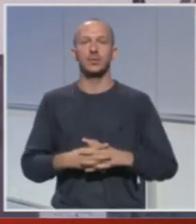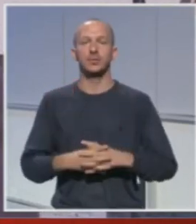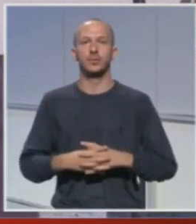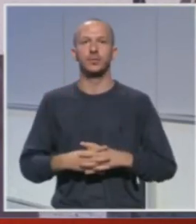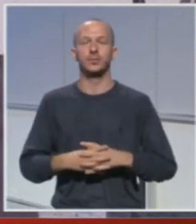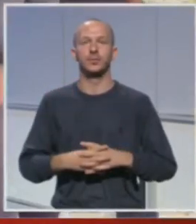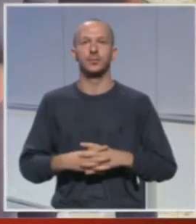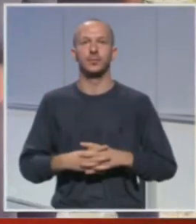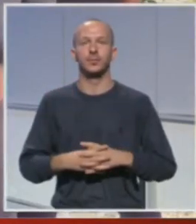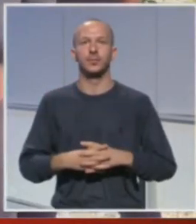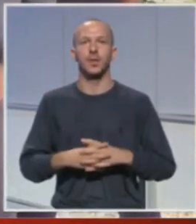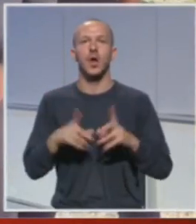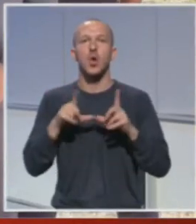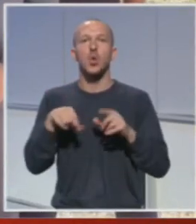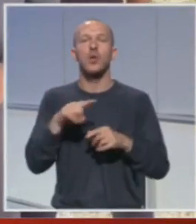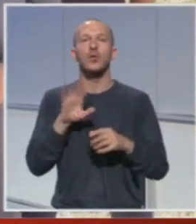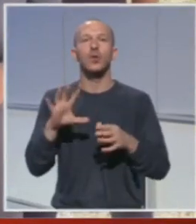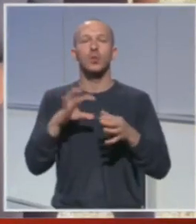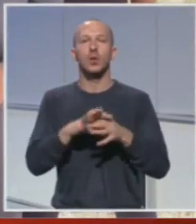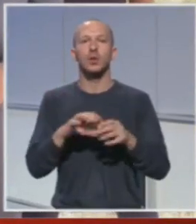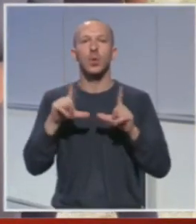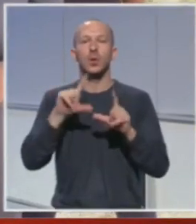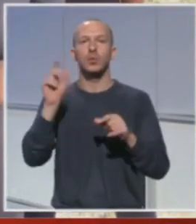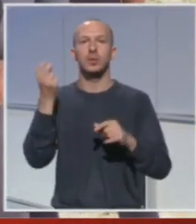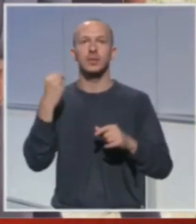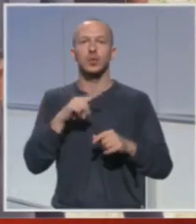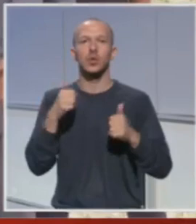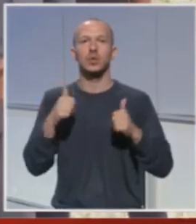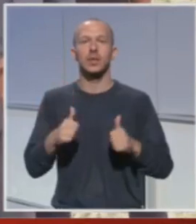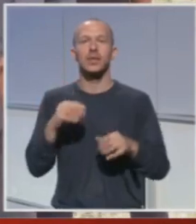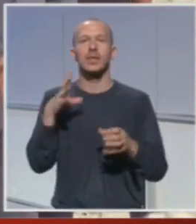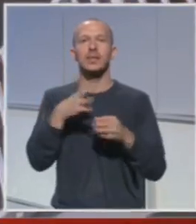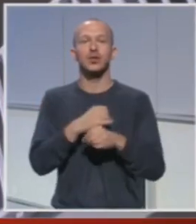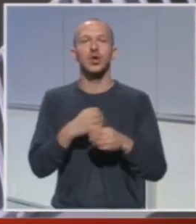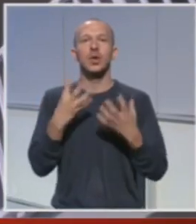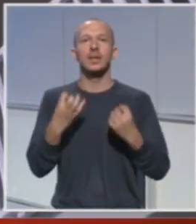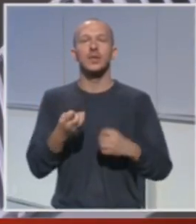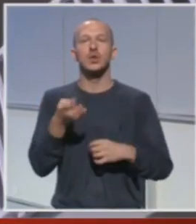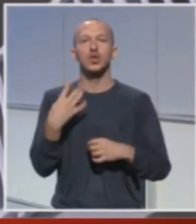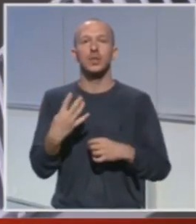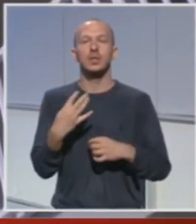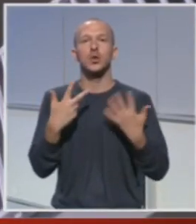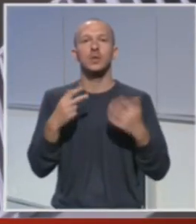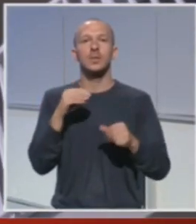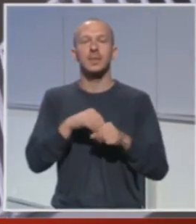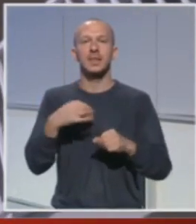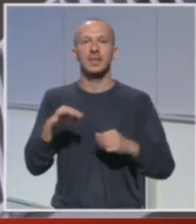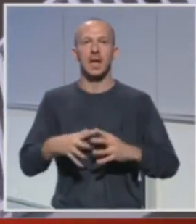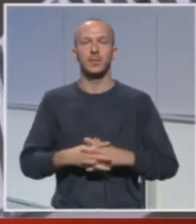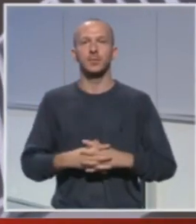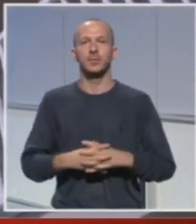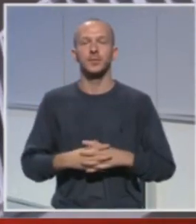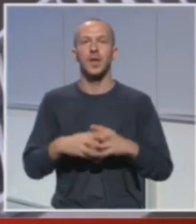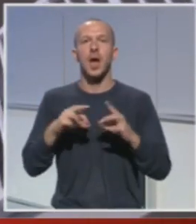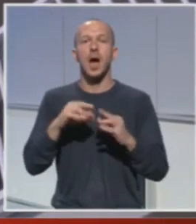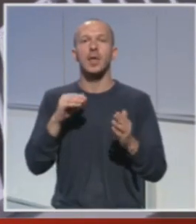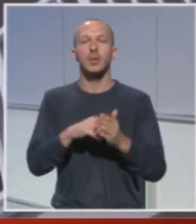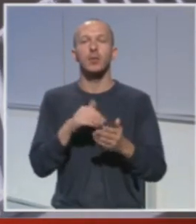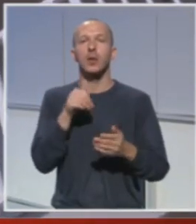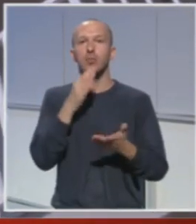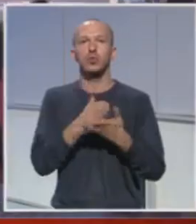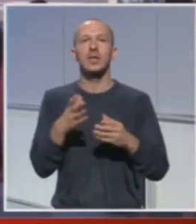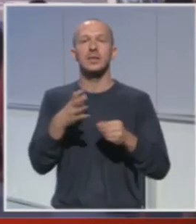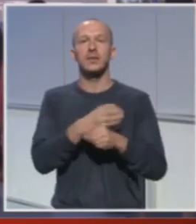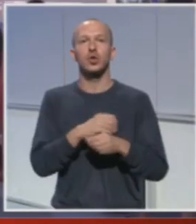Evropske unije. U okviru ovog projekta u Republici Srpskoj do sada je završeno 948 stambenih jedinica, a trebalo bi da ih